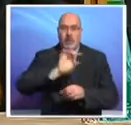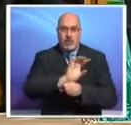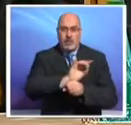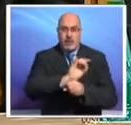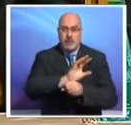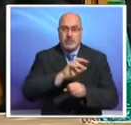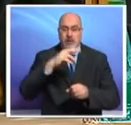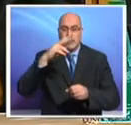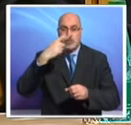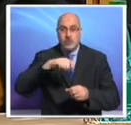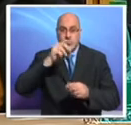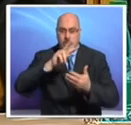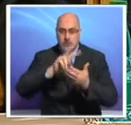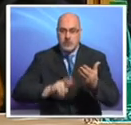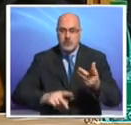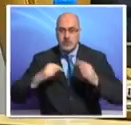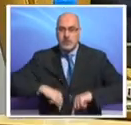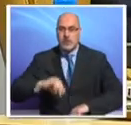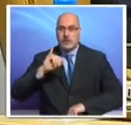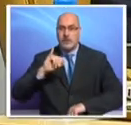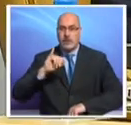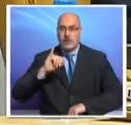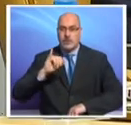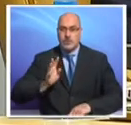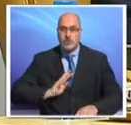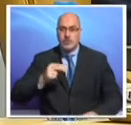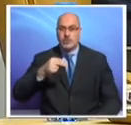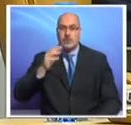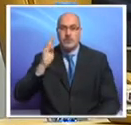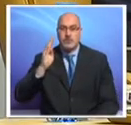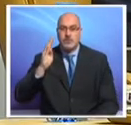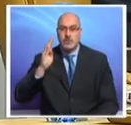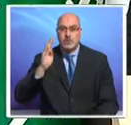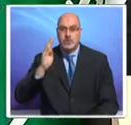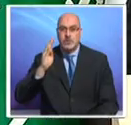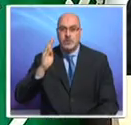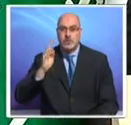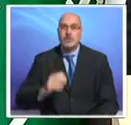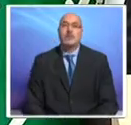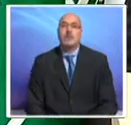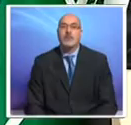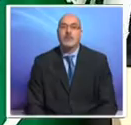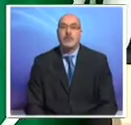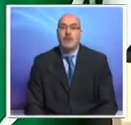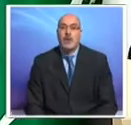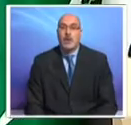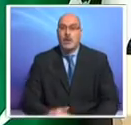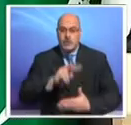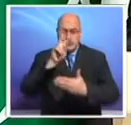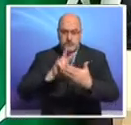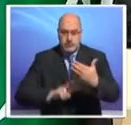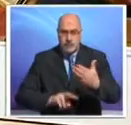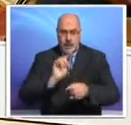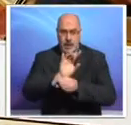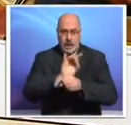بوتفليقة، والتي قرأها وزير الداخلية والجمعات المحلية والتهيئة العمرانية نور الدين بدوي، حيث أشاد فيها